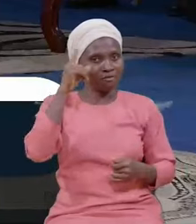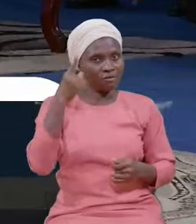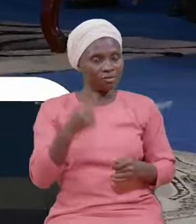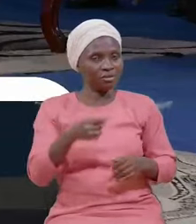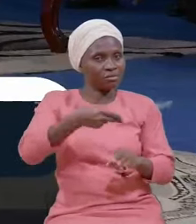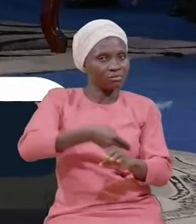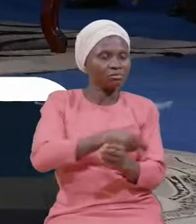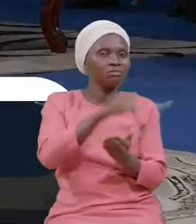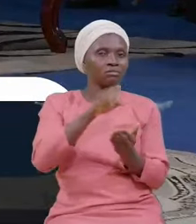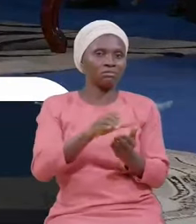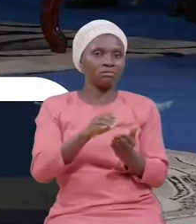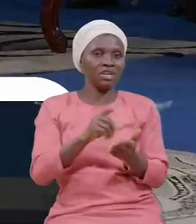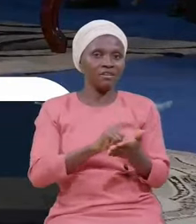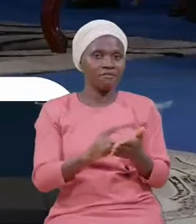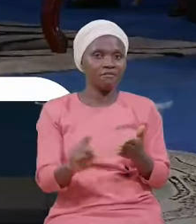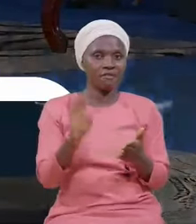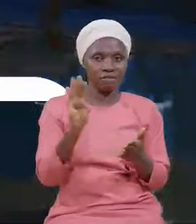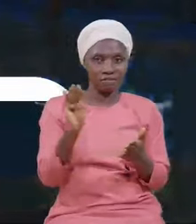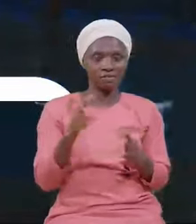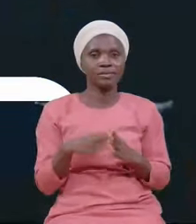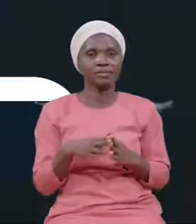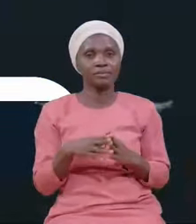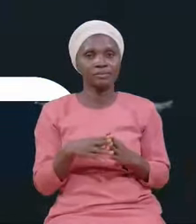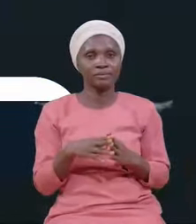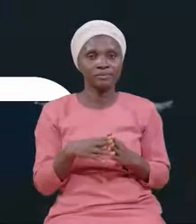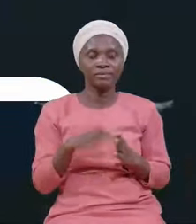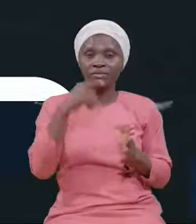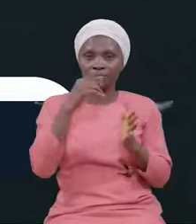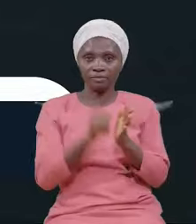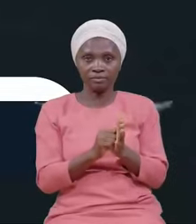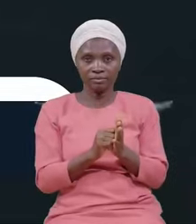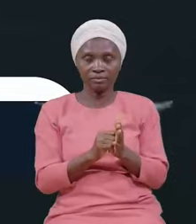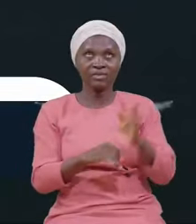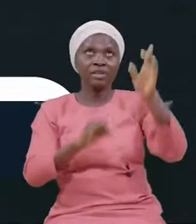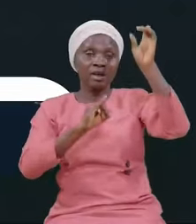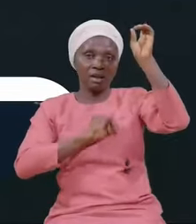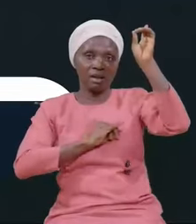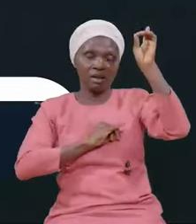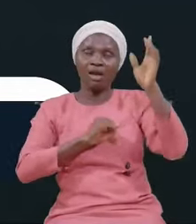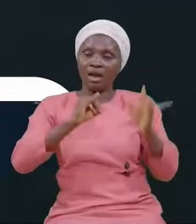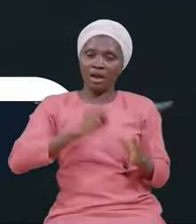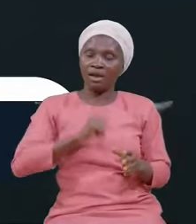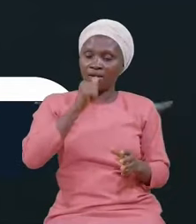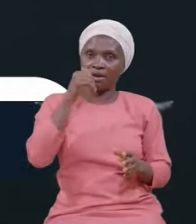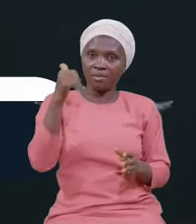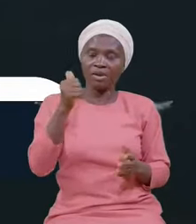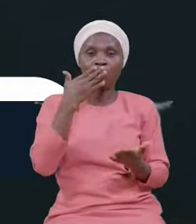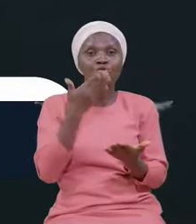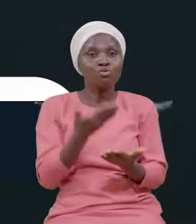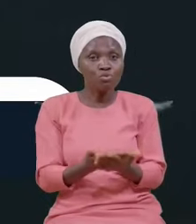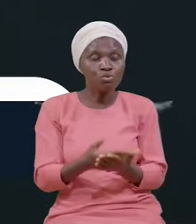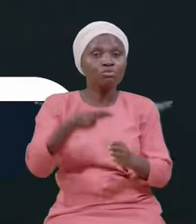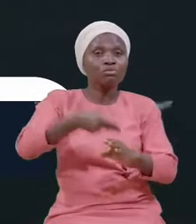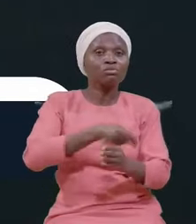vie pour ses brebis. Voyons le verset 14. Verset 14, il dit,